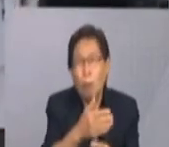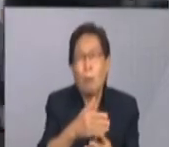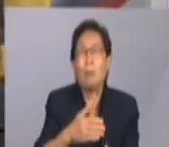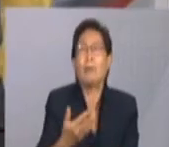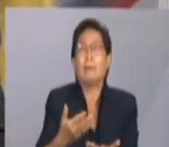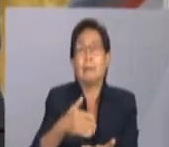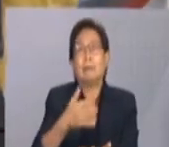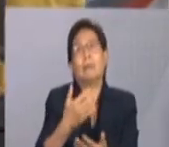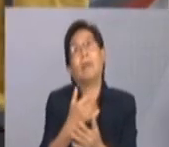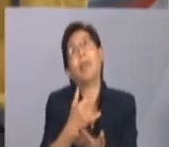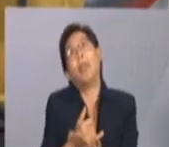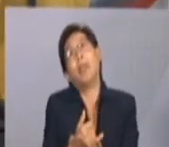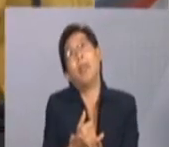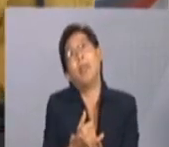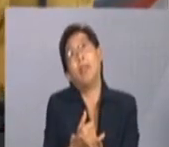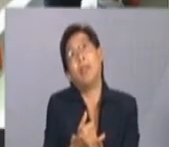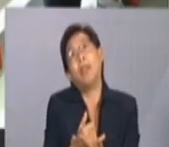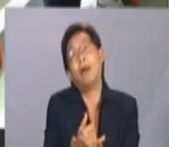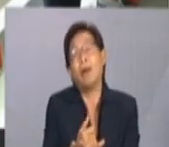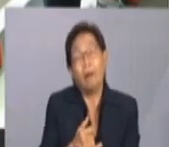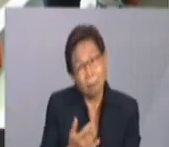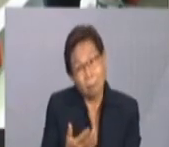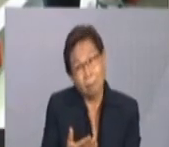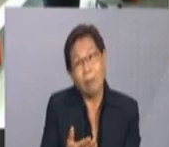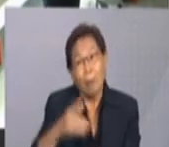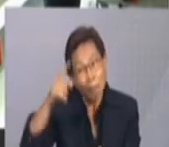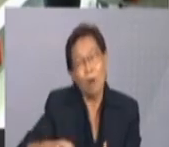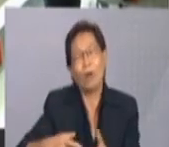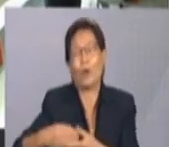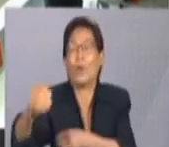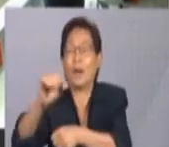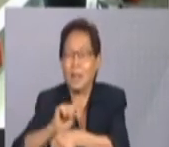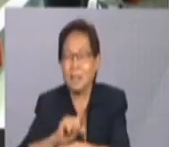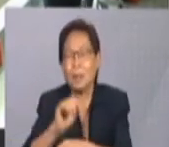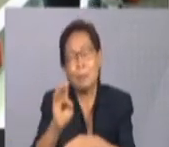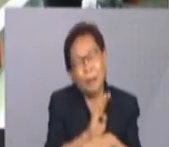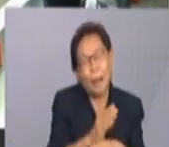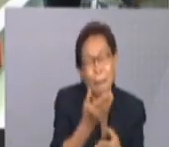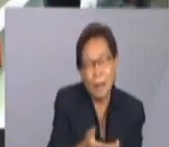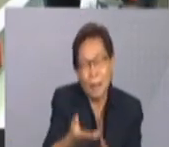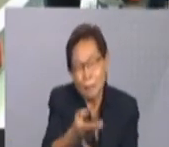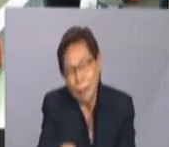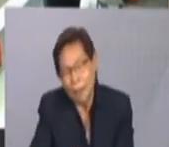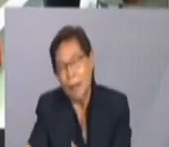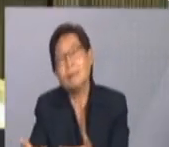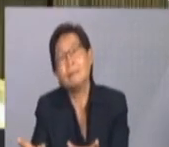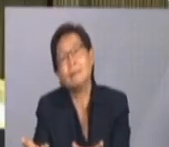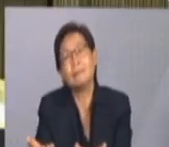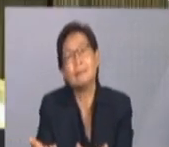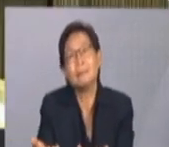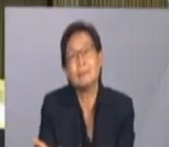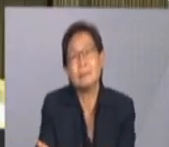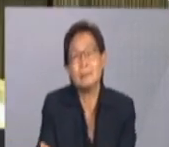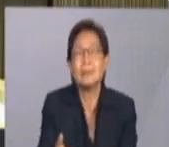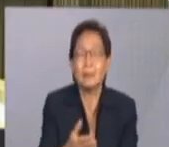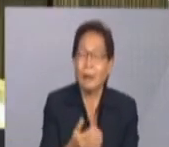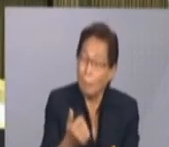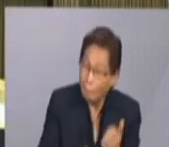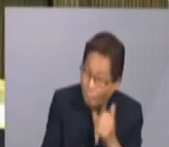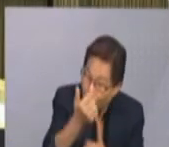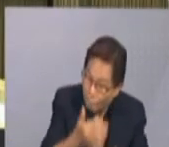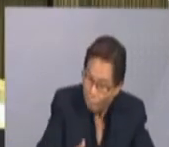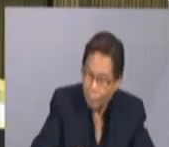saudara-saudari perlu juga keluar untuk bekerja Berniaga membeli barang-barang keperluan harian yang